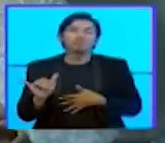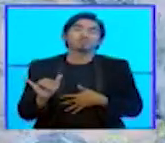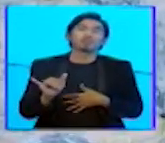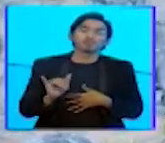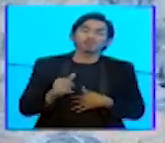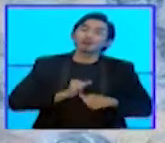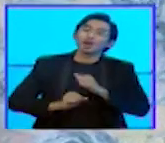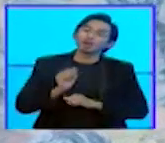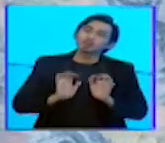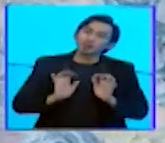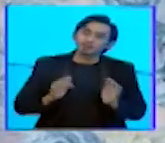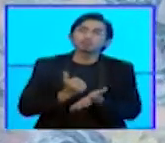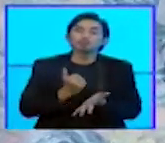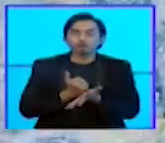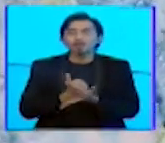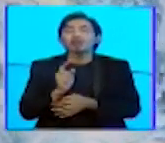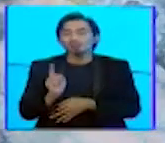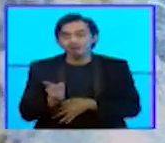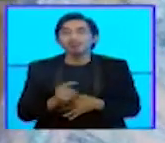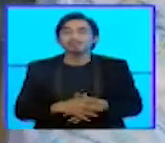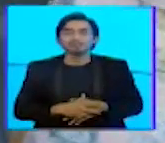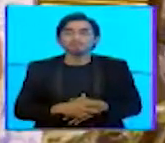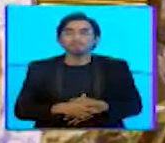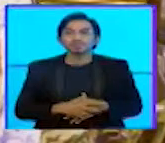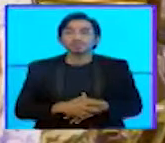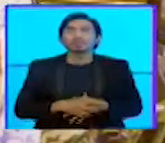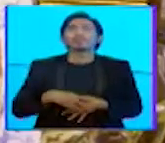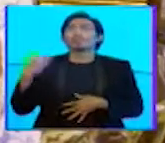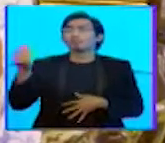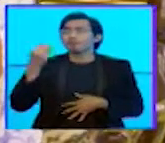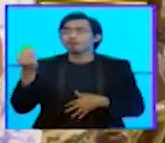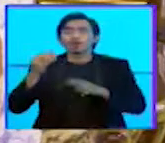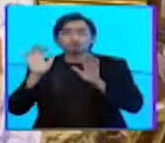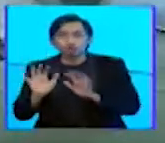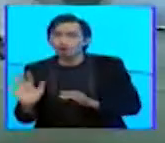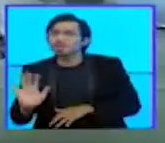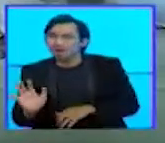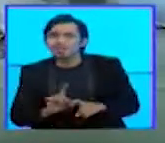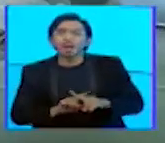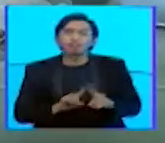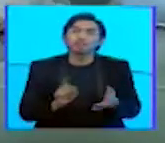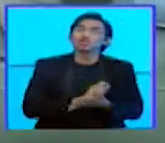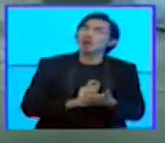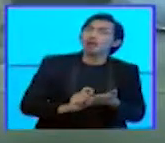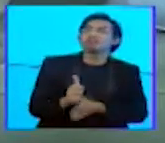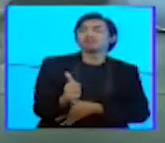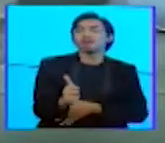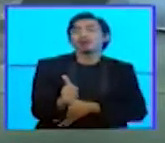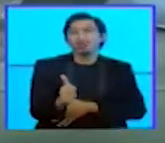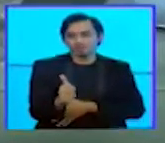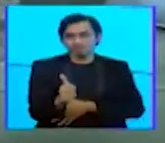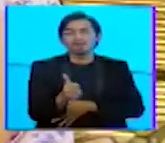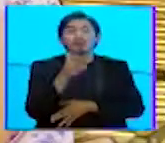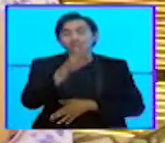juga. Sebelum, selain liburan, juga bisa bersekolah dengan ada summer school di Bali.